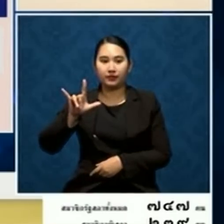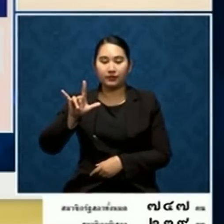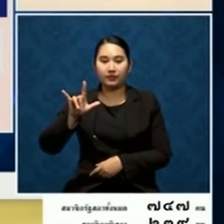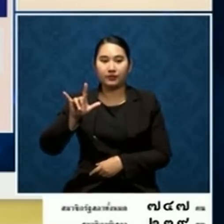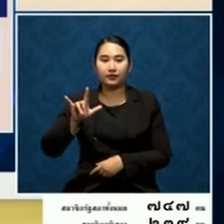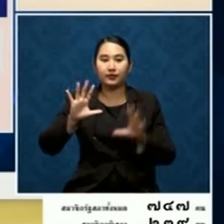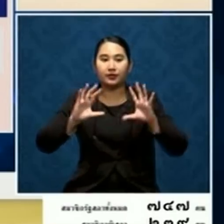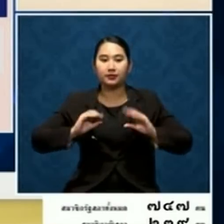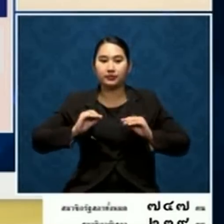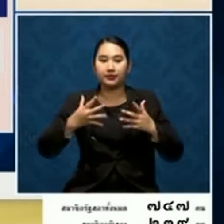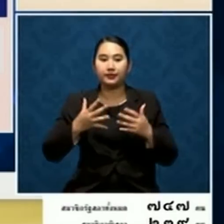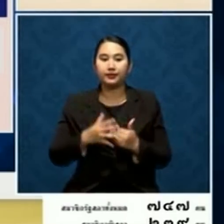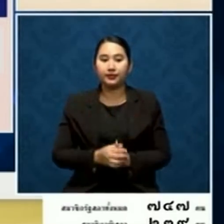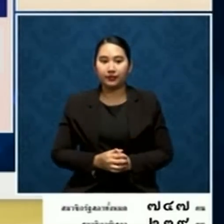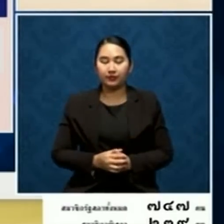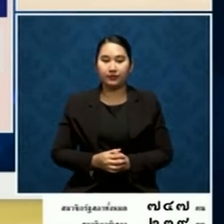ไม่เห็นชอบครับ